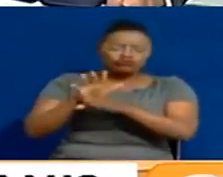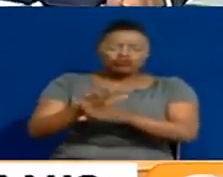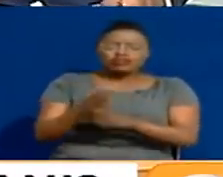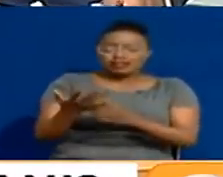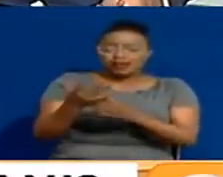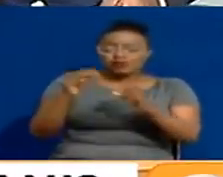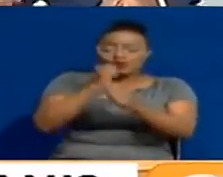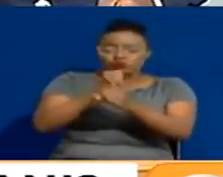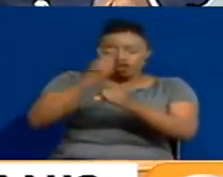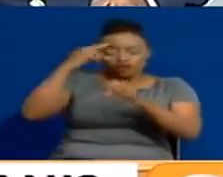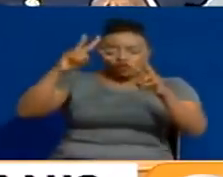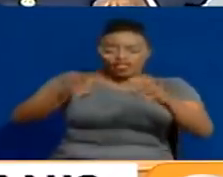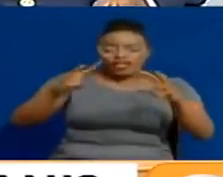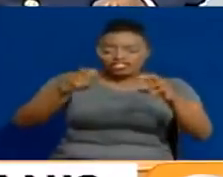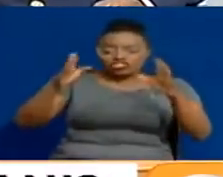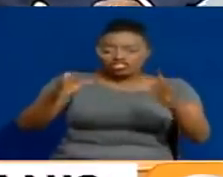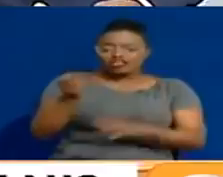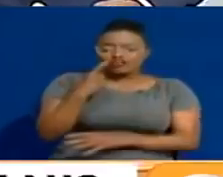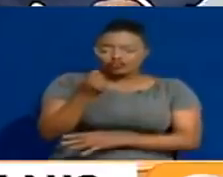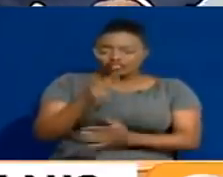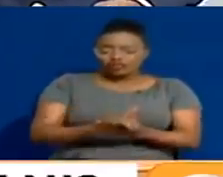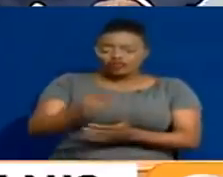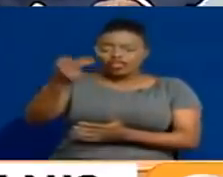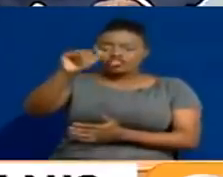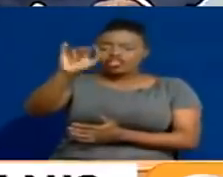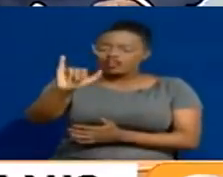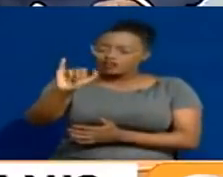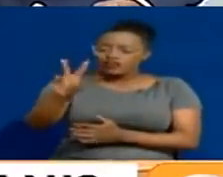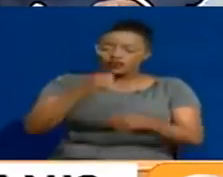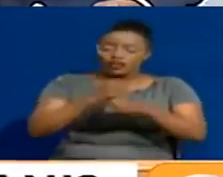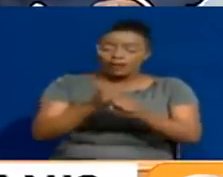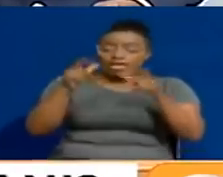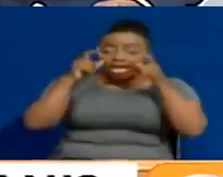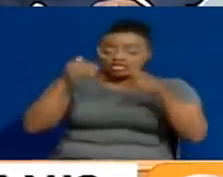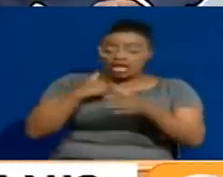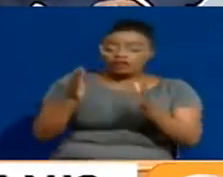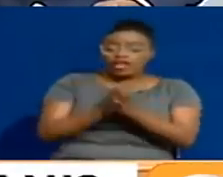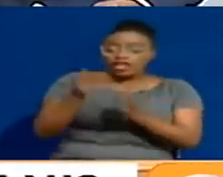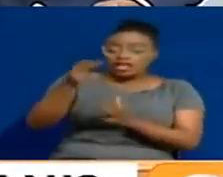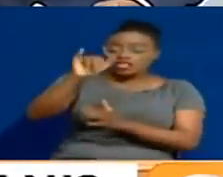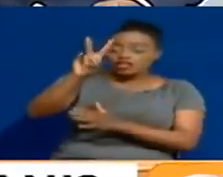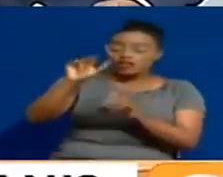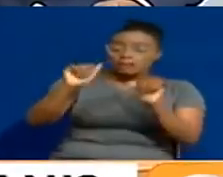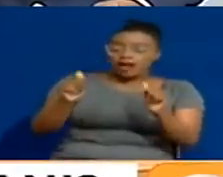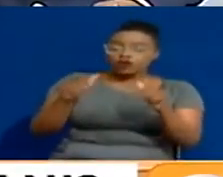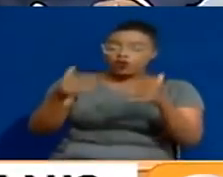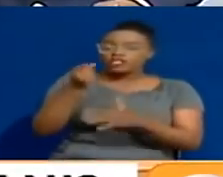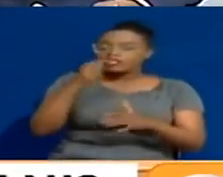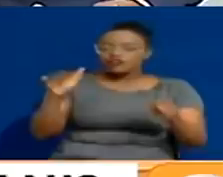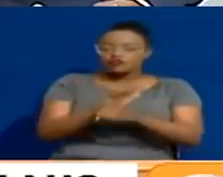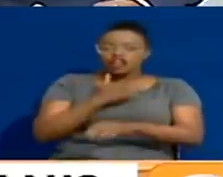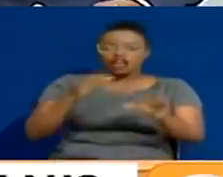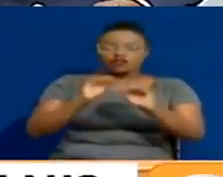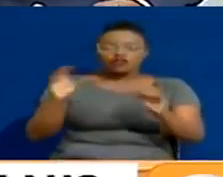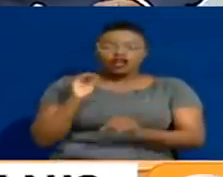za wataalamu wa tiba. Na virusi vya HIV ambavyo husababisha ukimwi, na hakuna chanjo ya HIV wala tiba kamili.